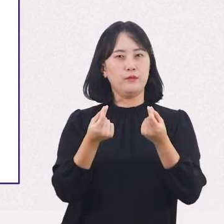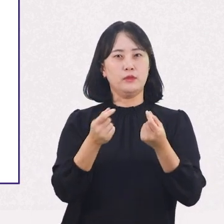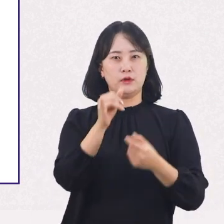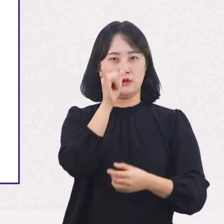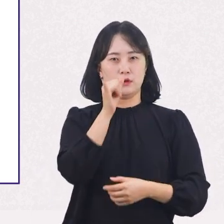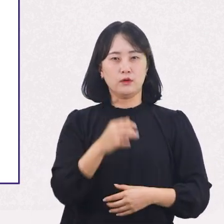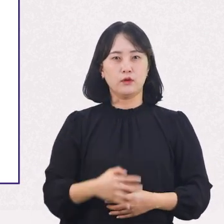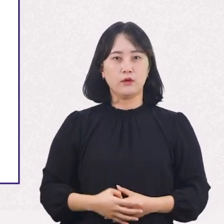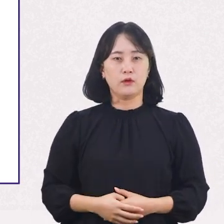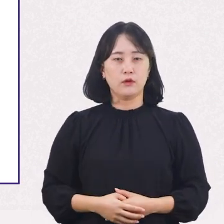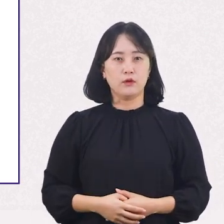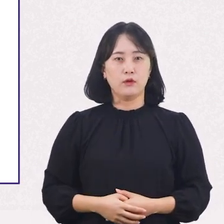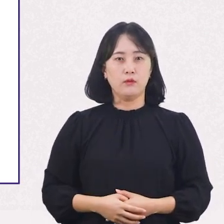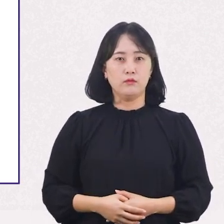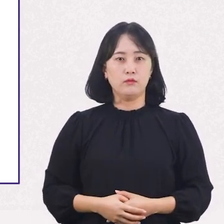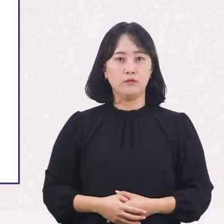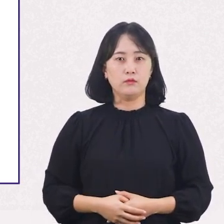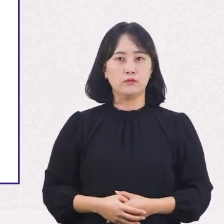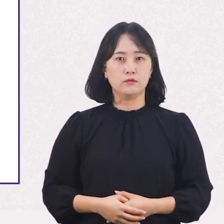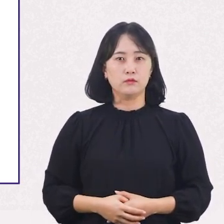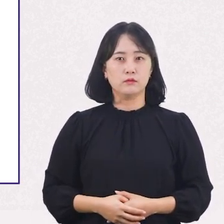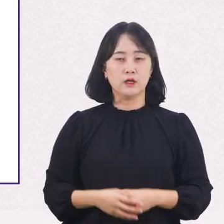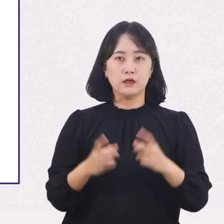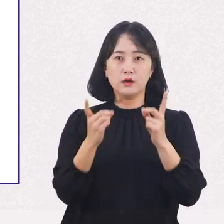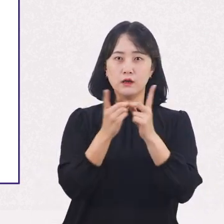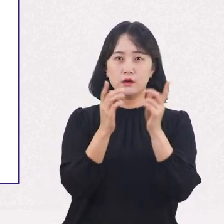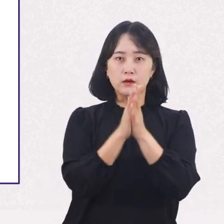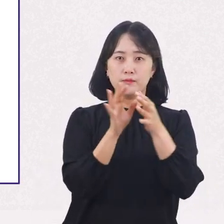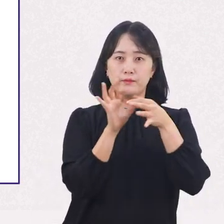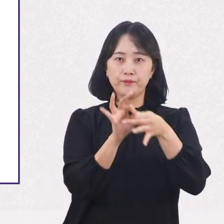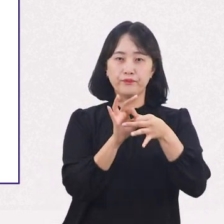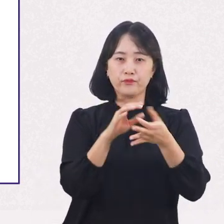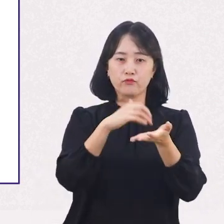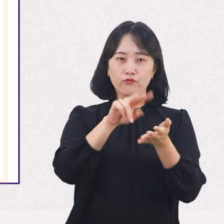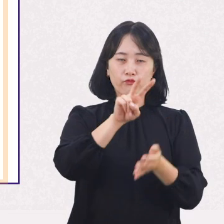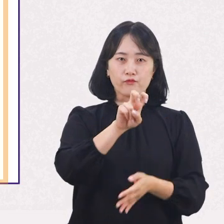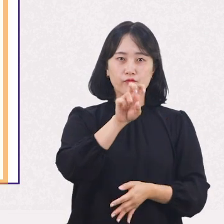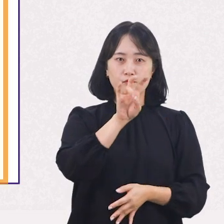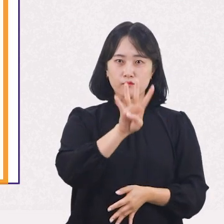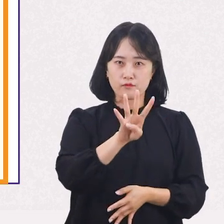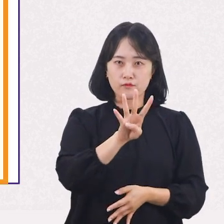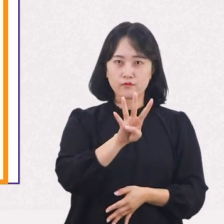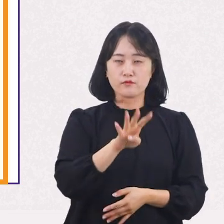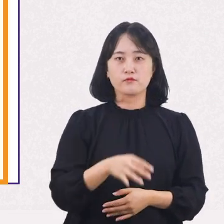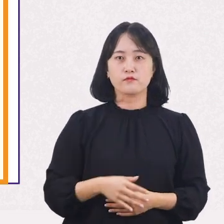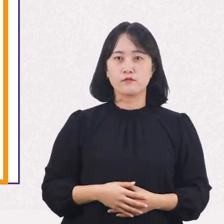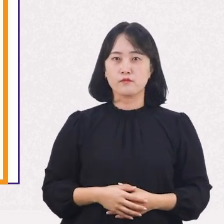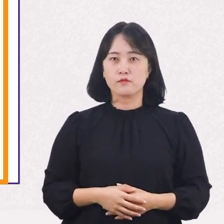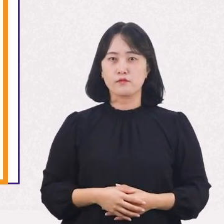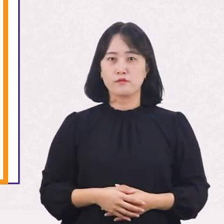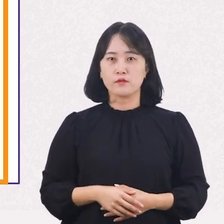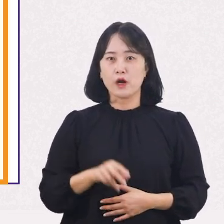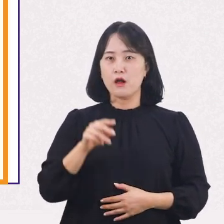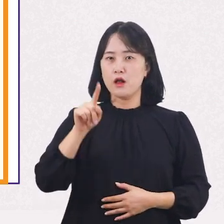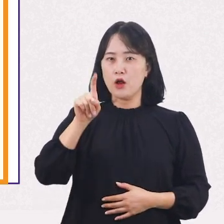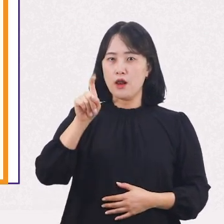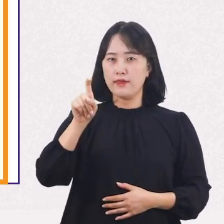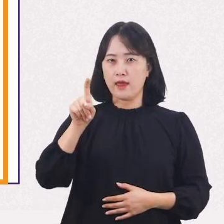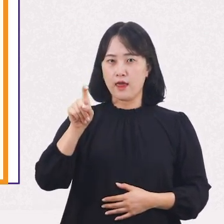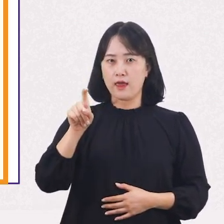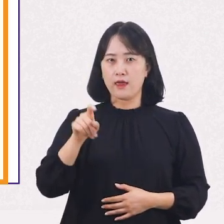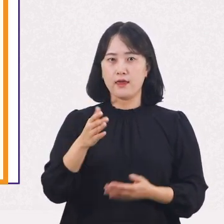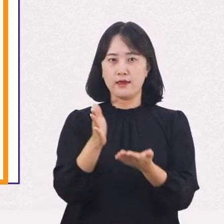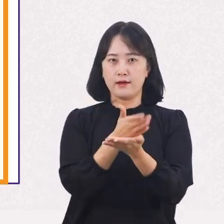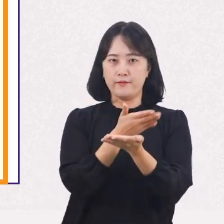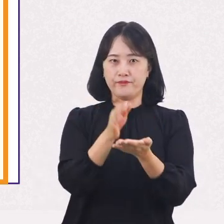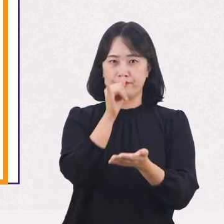나타났습니다. 여기서 직접 관련 있는 성취기준은 24개, 간접 관련 있는 성취기준은 11개로 나타났습니다.